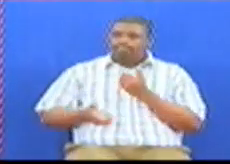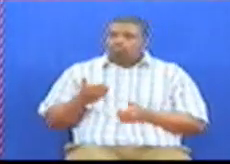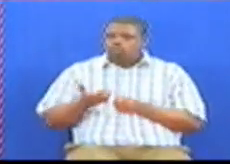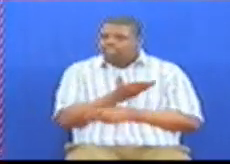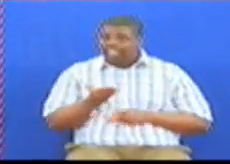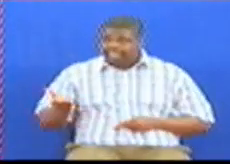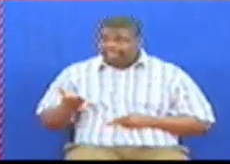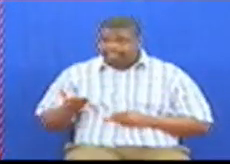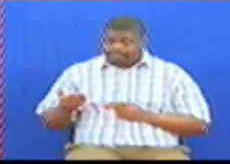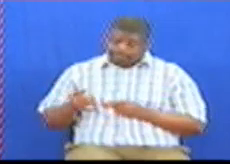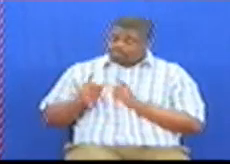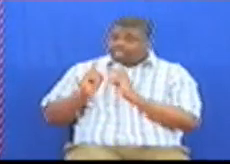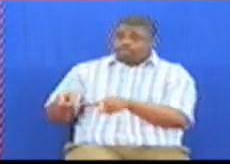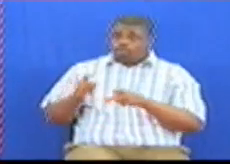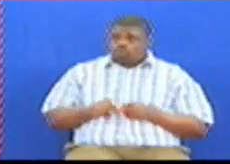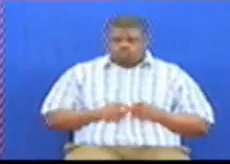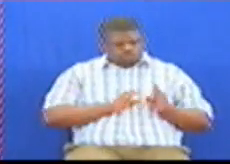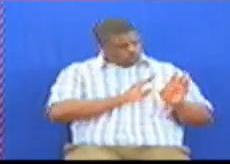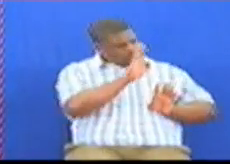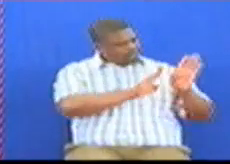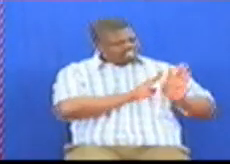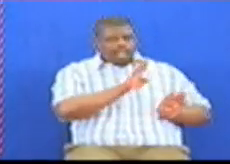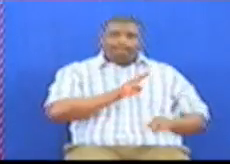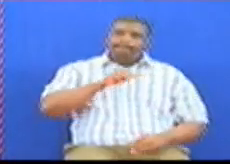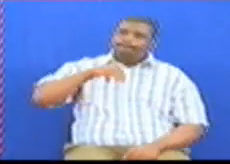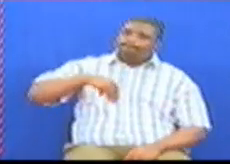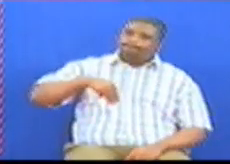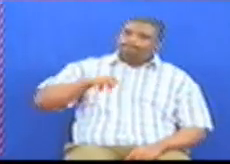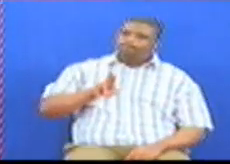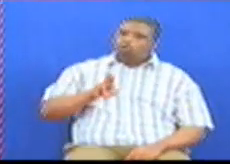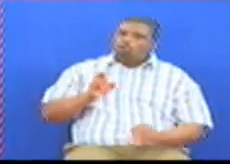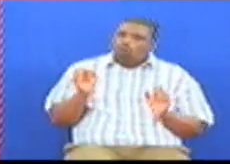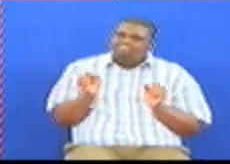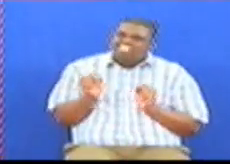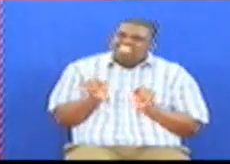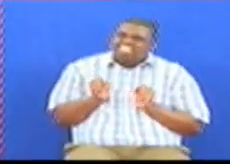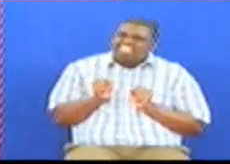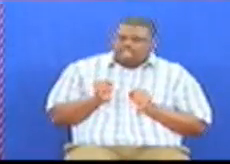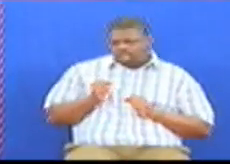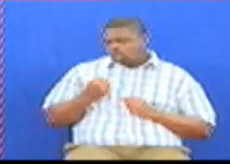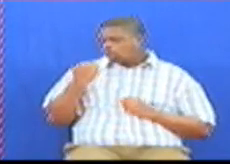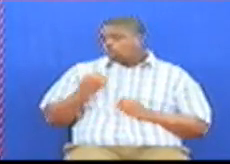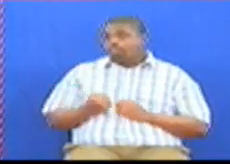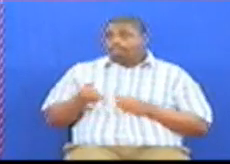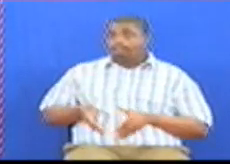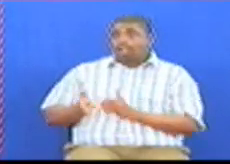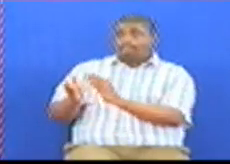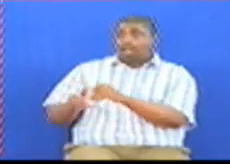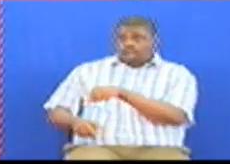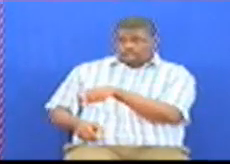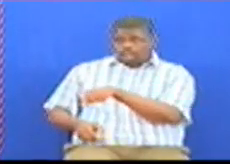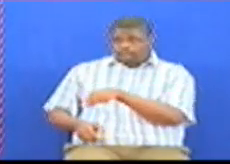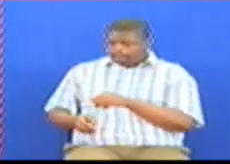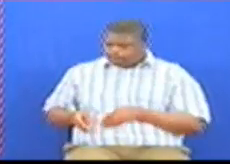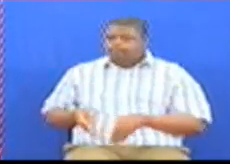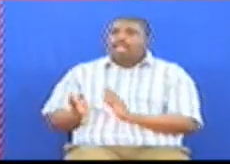ambayo imetubana sana. Jiografia ya Mfindi ni ngumu, hasa barabara. Barabara imekuwa tatizo Tanzania nzima kwa sababu ya mvua. Na mvua